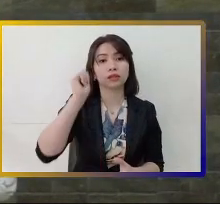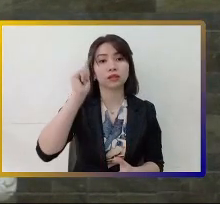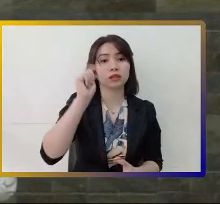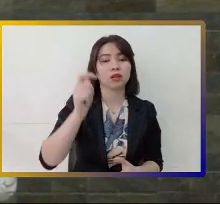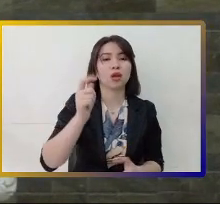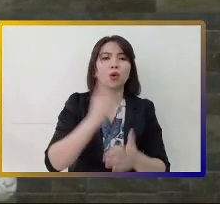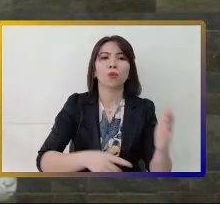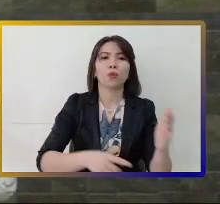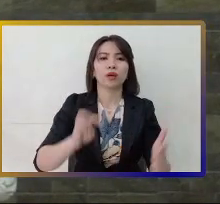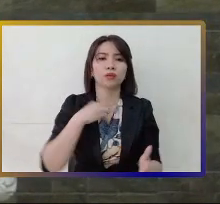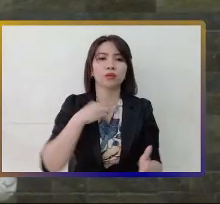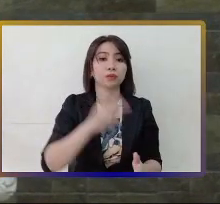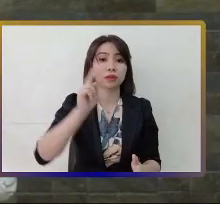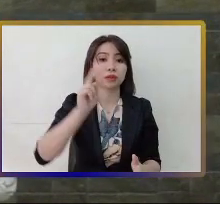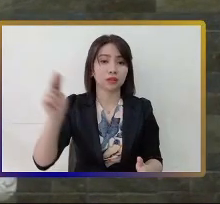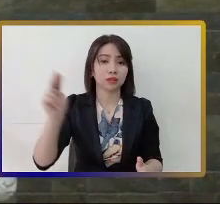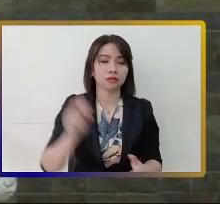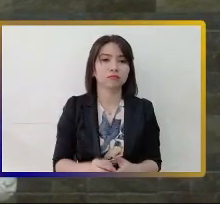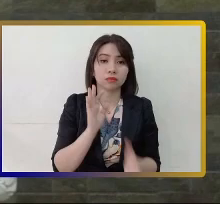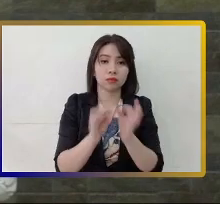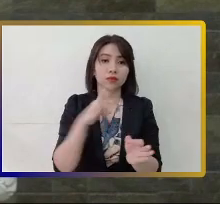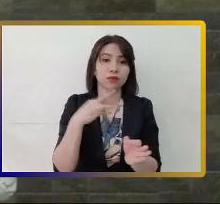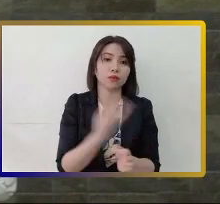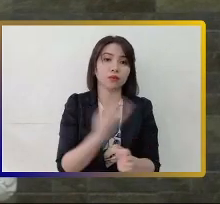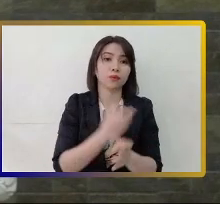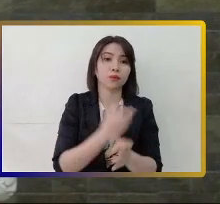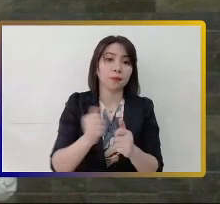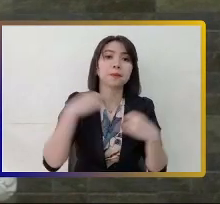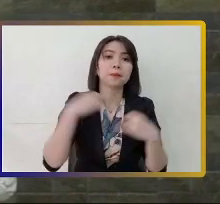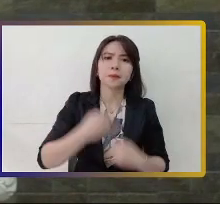natin. Kailangan mo ng joy? There is the joy.